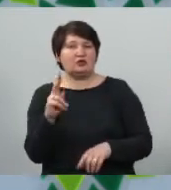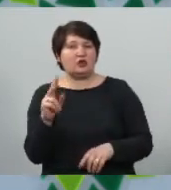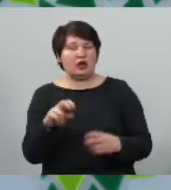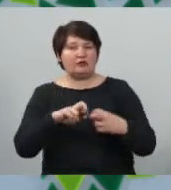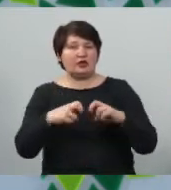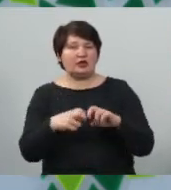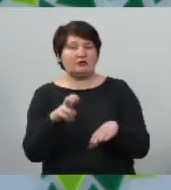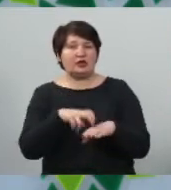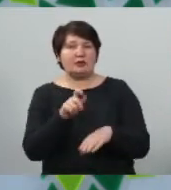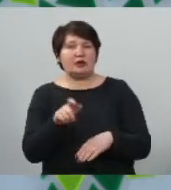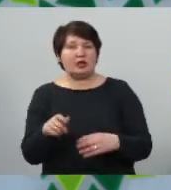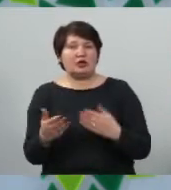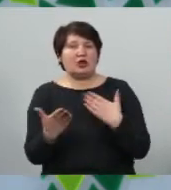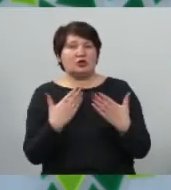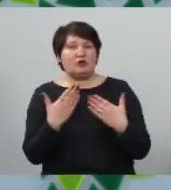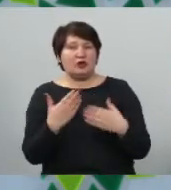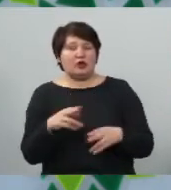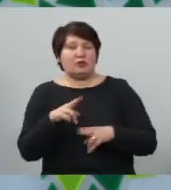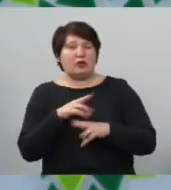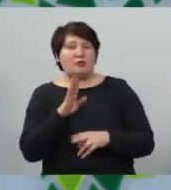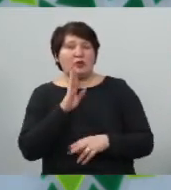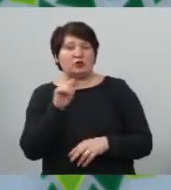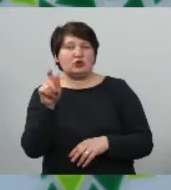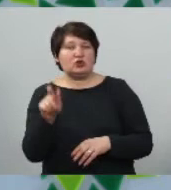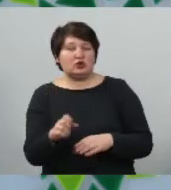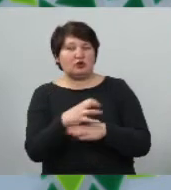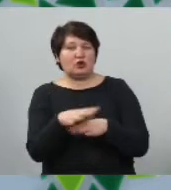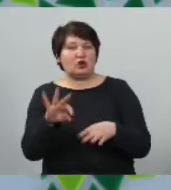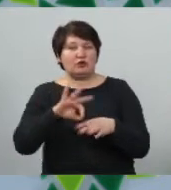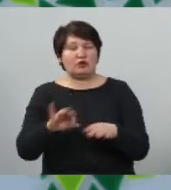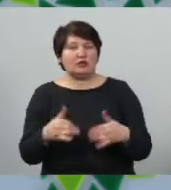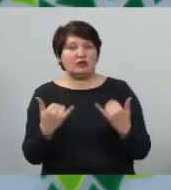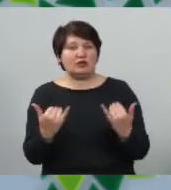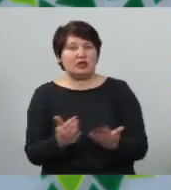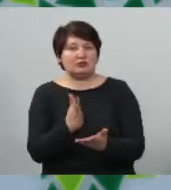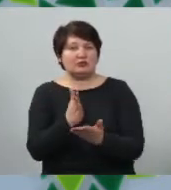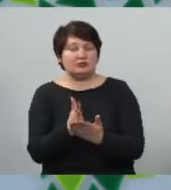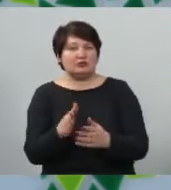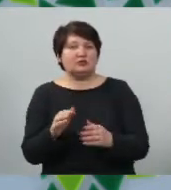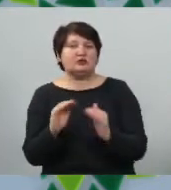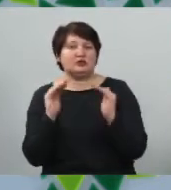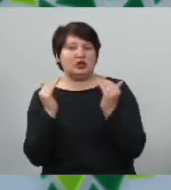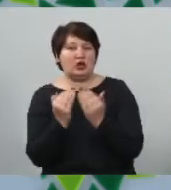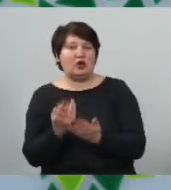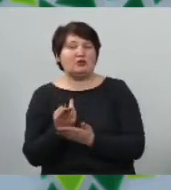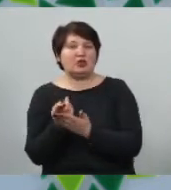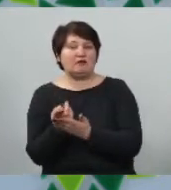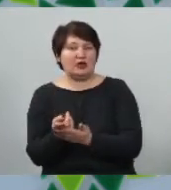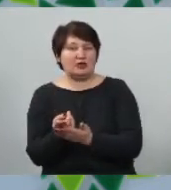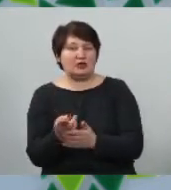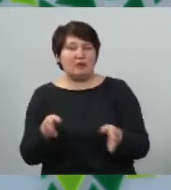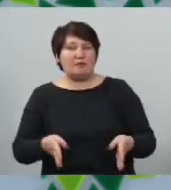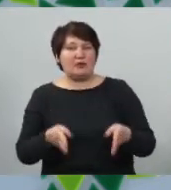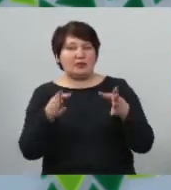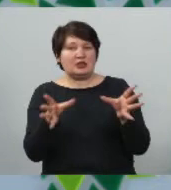франківські медики, які контактували з померлою жінкою від коронавірусу, зараз знаходяться на обсервації. Під'їзд, де